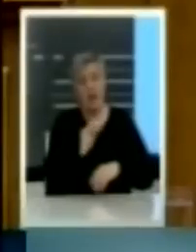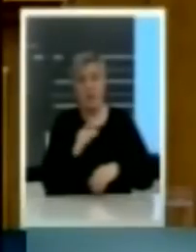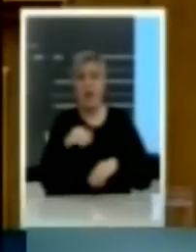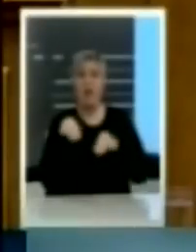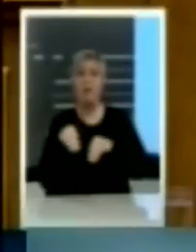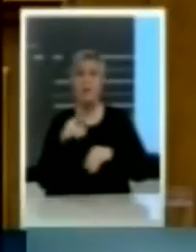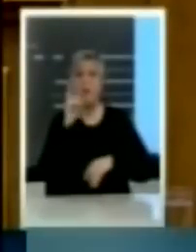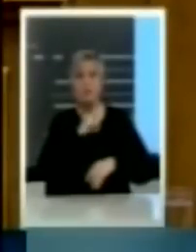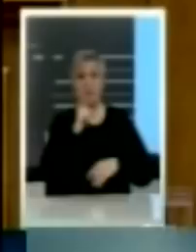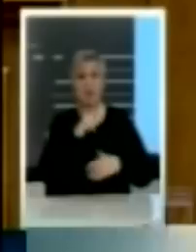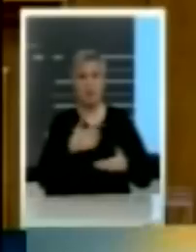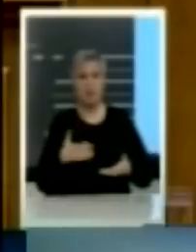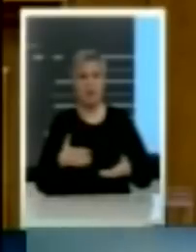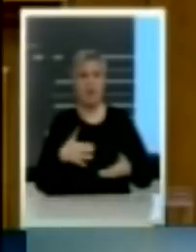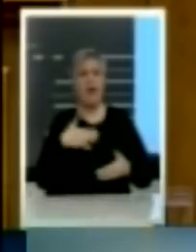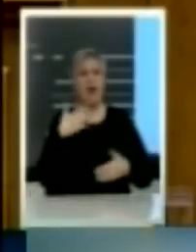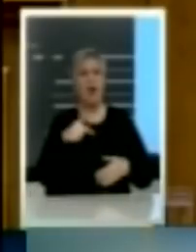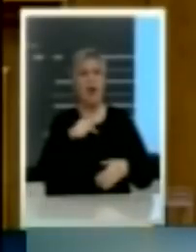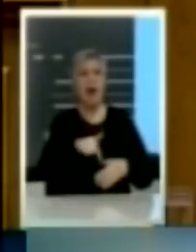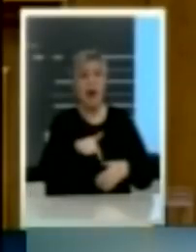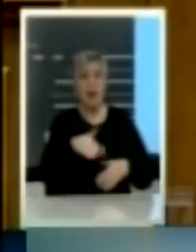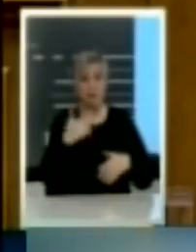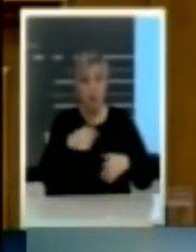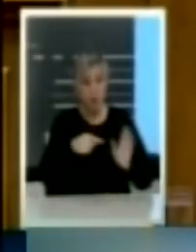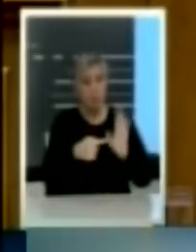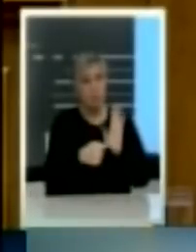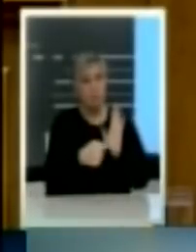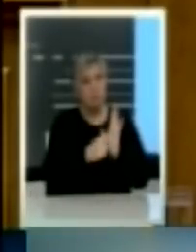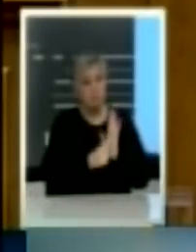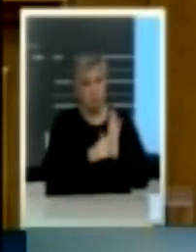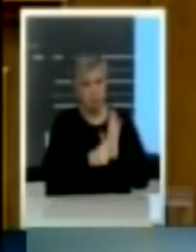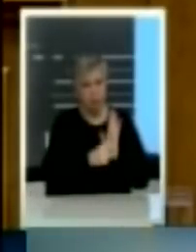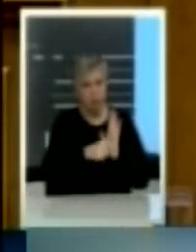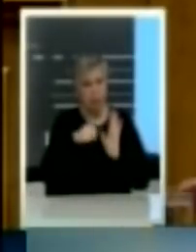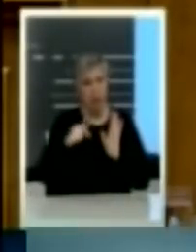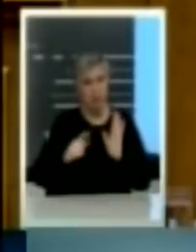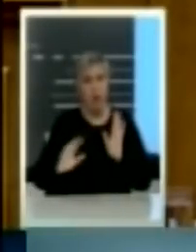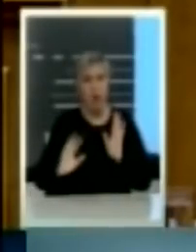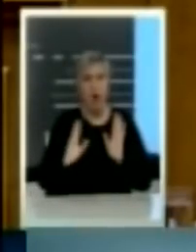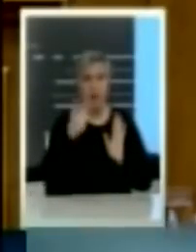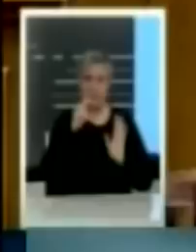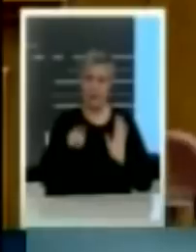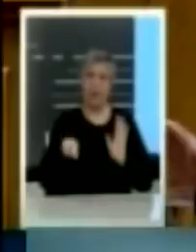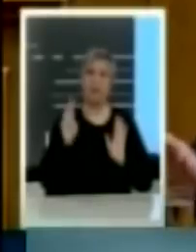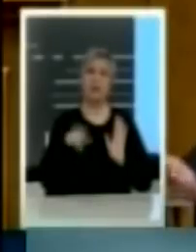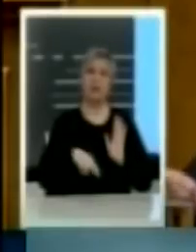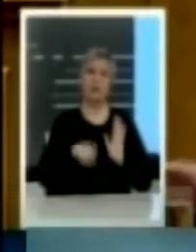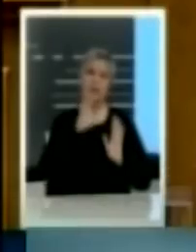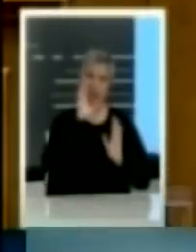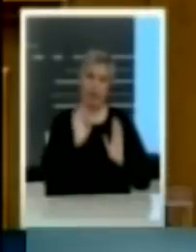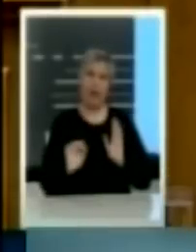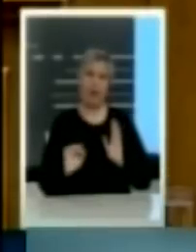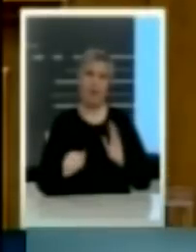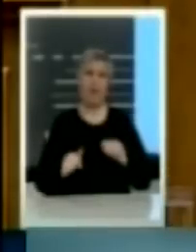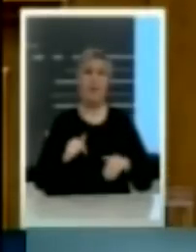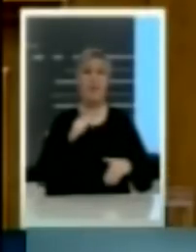Κοινάτε το ξύλωμα του δικαιώματος της απεργίας. Δεν σας πήρε ο πόνος ούτε εσάς, ούτε τα πολιτικά σας